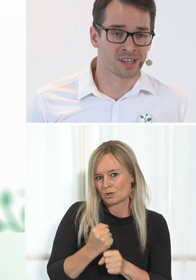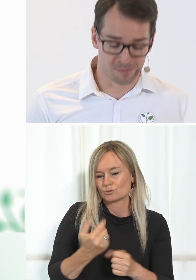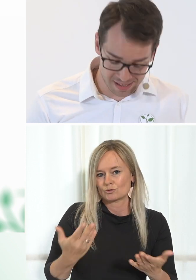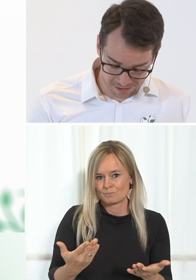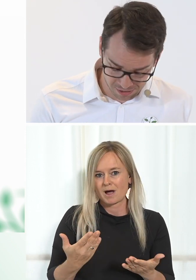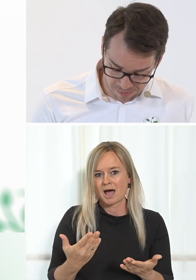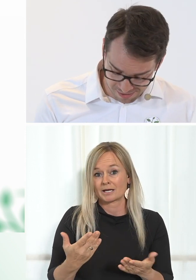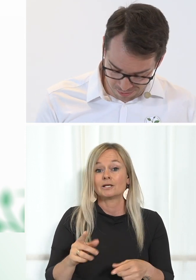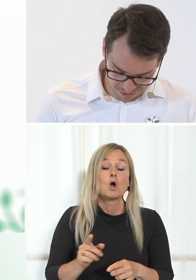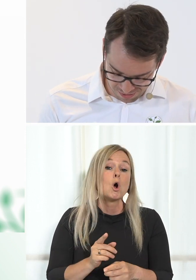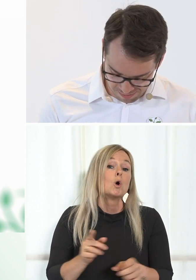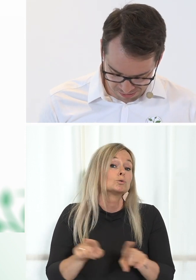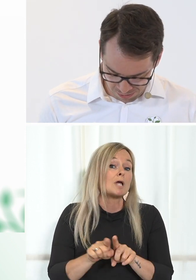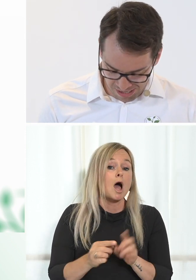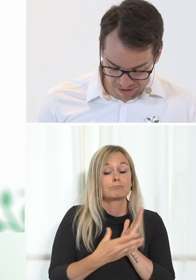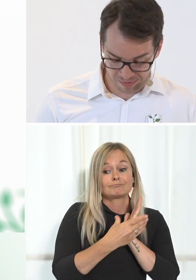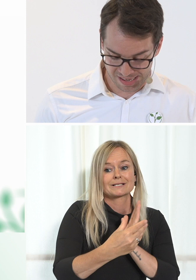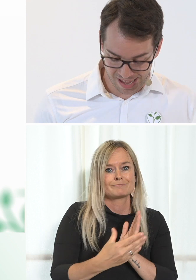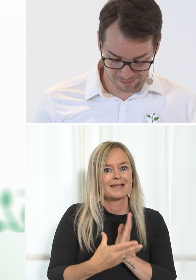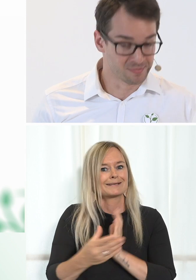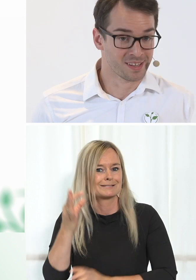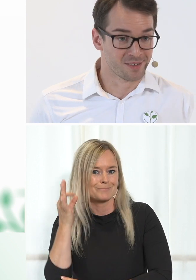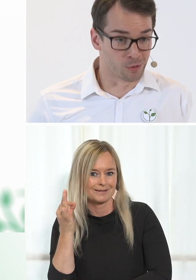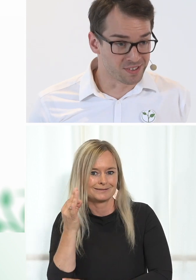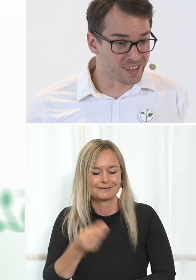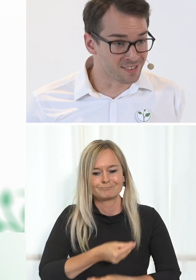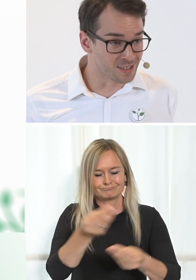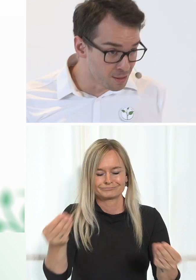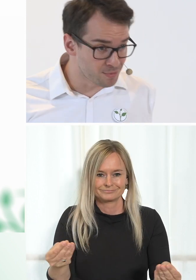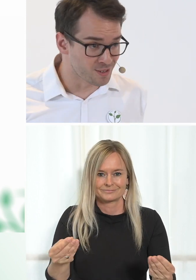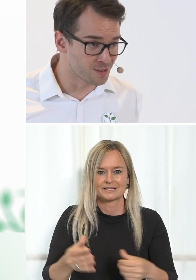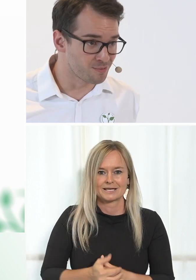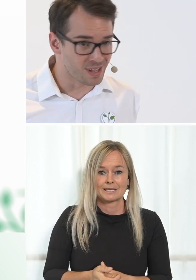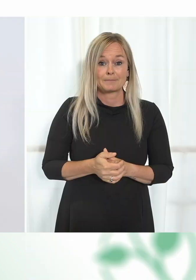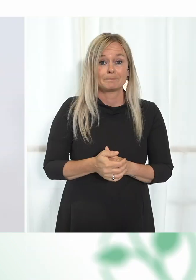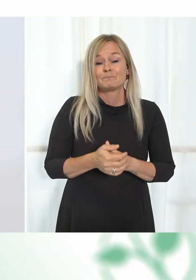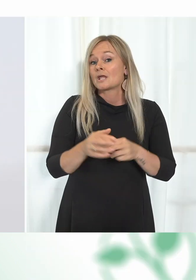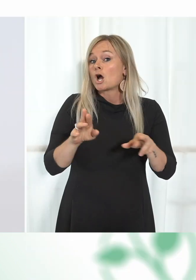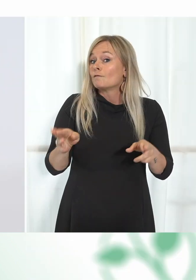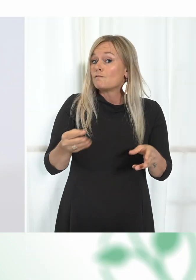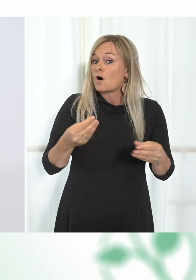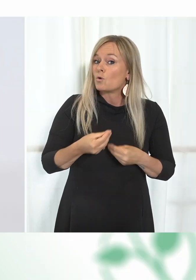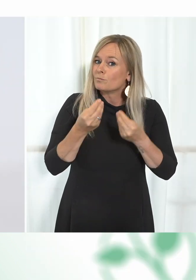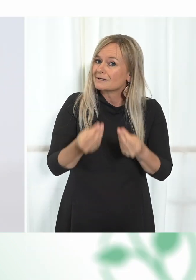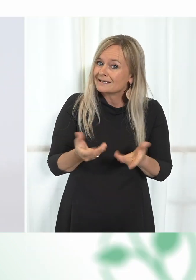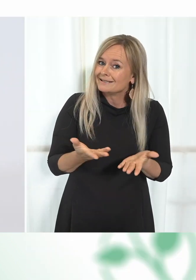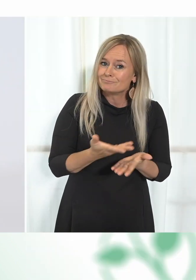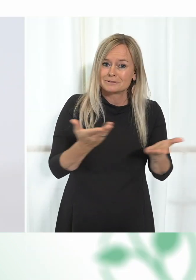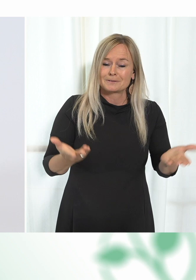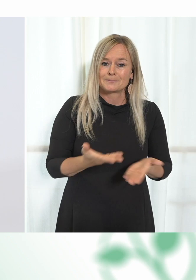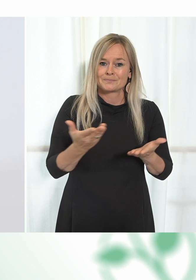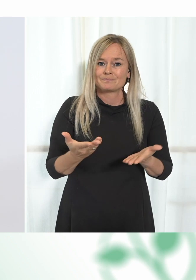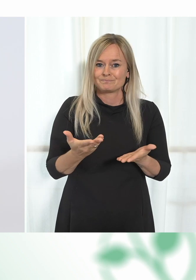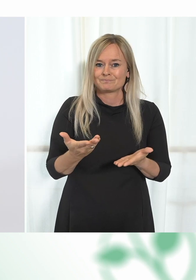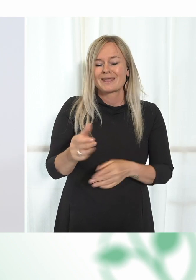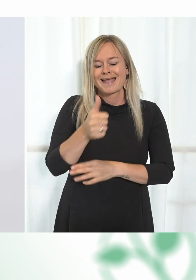unsere Expertinnen und Experten und die Unternehmerinnen und Unternehmer haben. Warum es das Ganze gibt, das liegt ganz besonders an